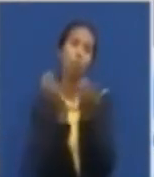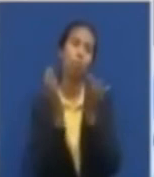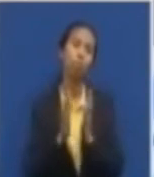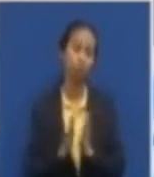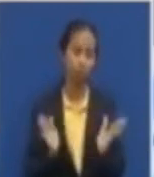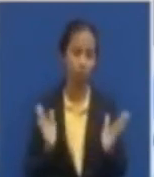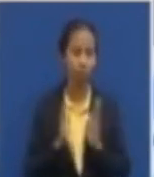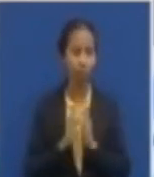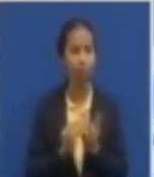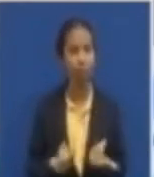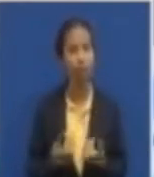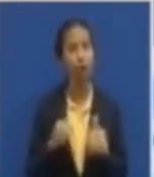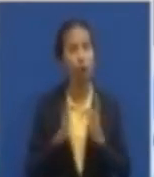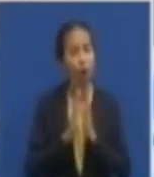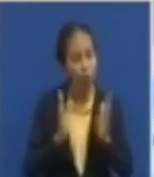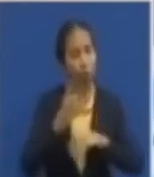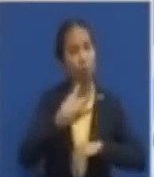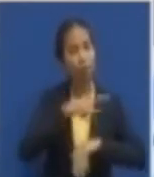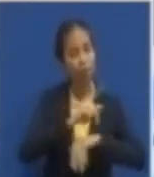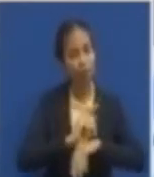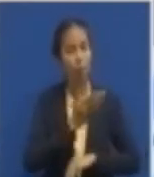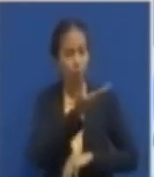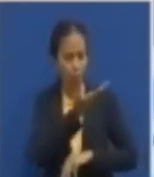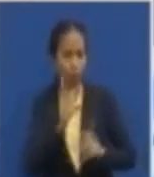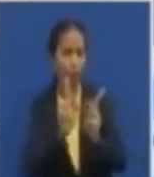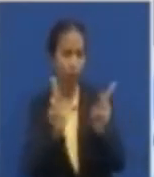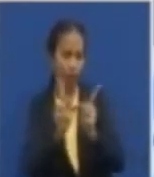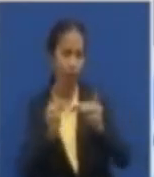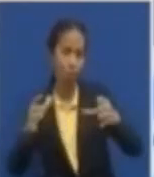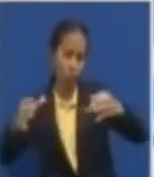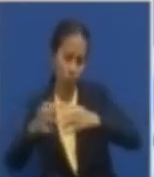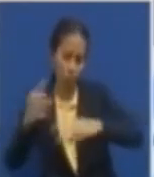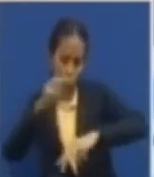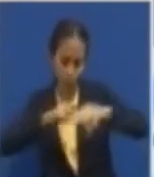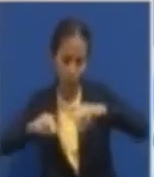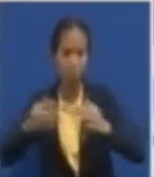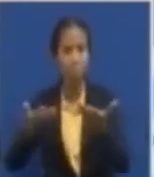ธานครับขอให้ตั้งกรรมธิการวิสามัญพิจารณาเรื่องนี้เป็นการเร่งด่วนด้วยครับกราบขอบคุณครับ